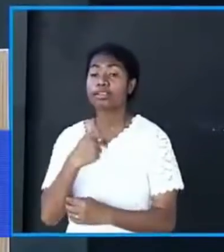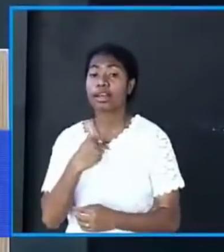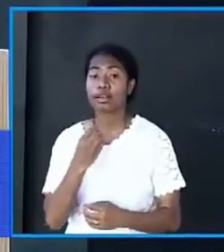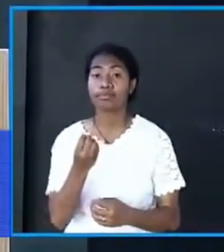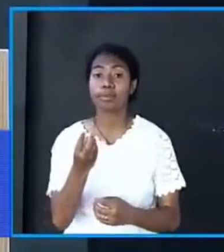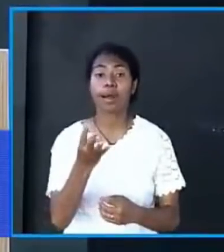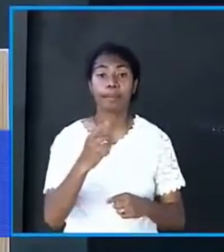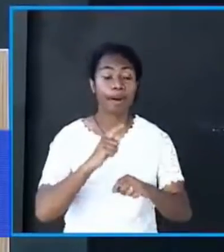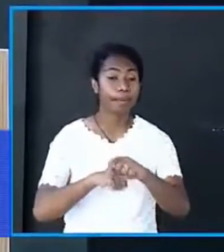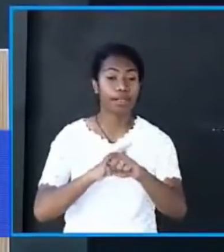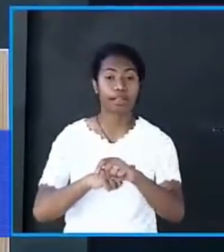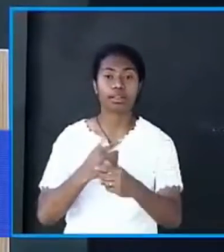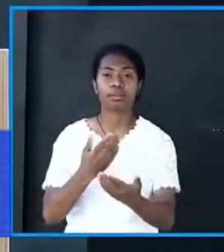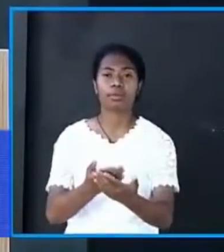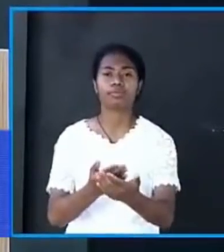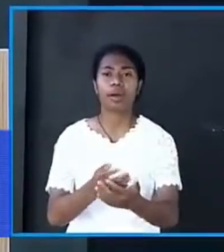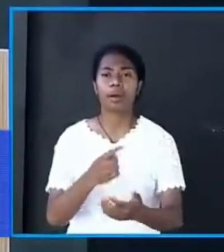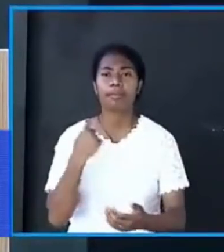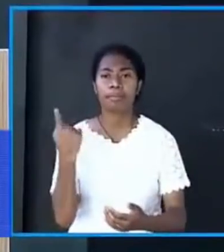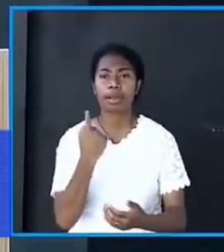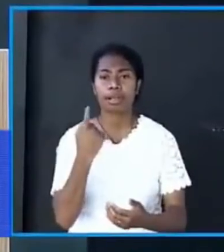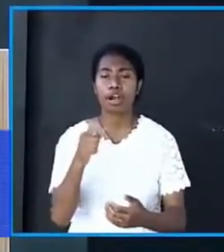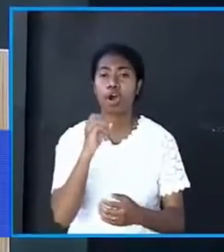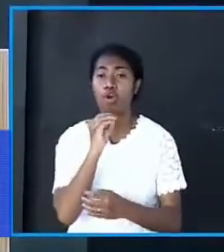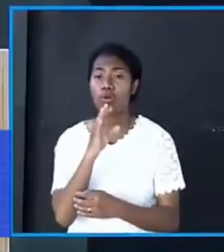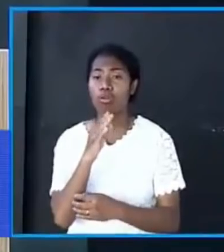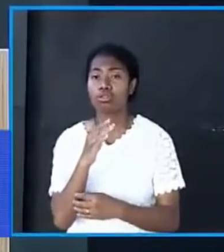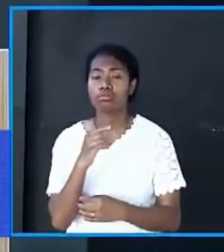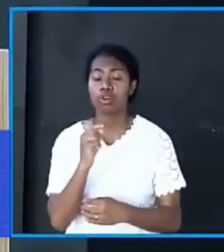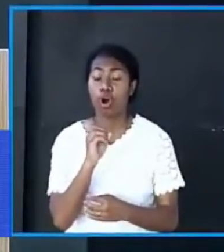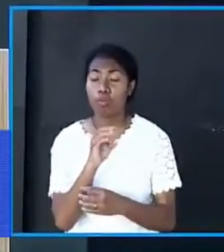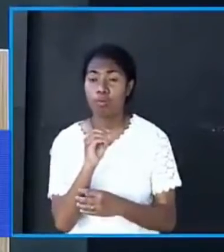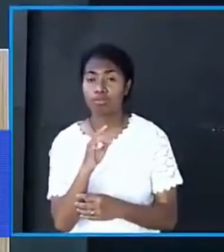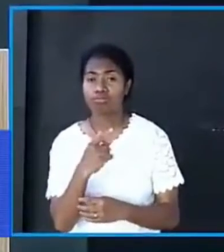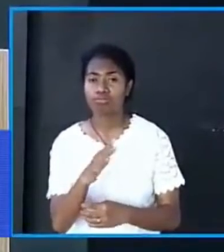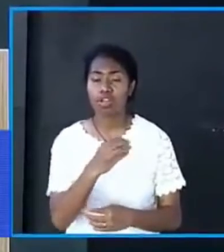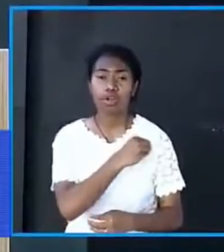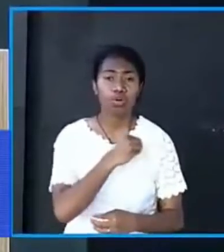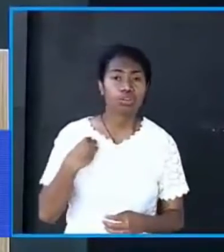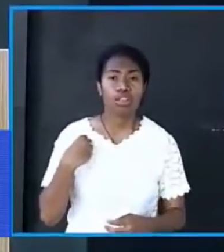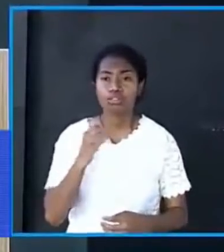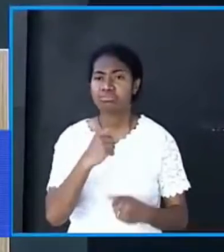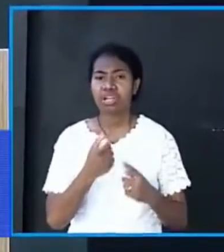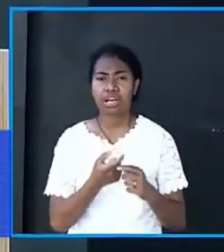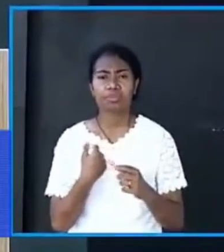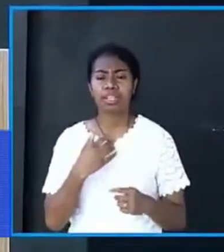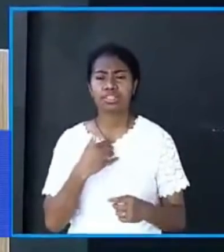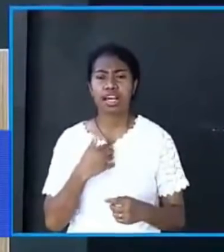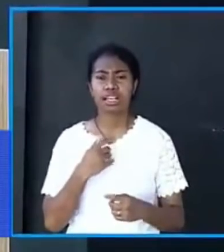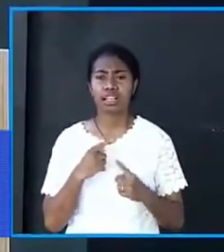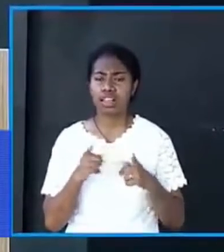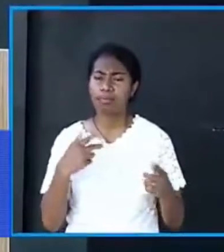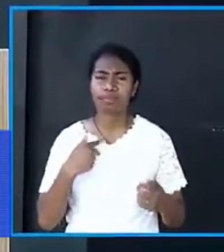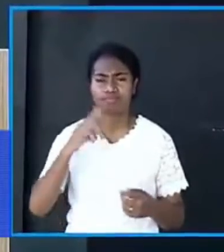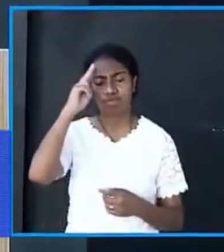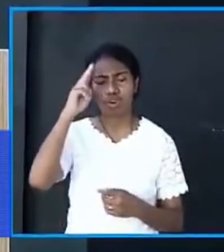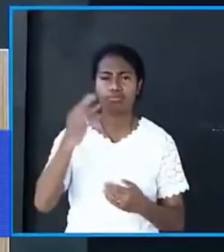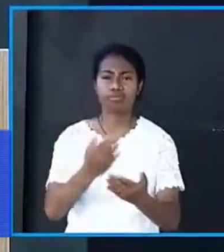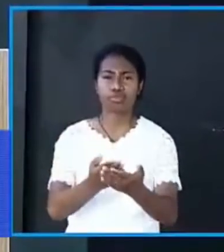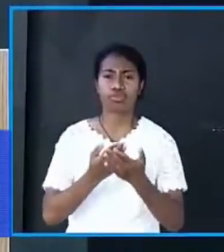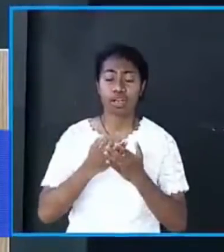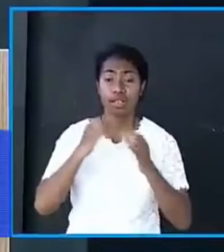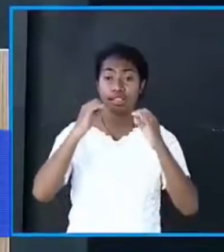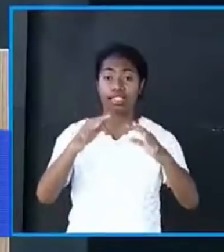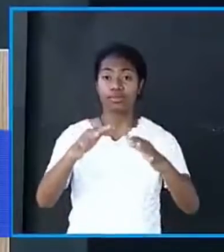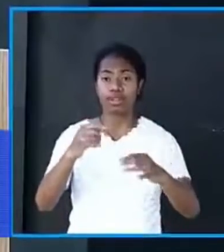lebih baik mereka yang ngomong sebagai dokter dapat saya tapi untuk menunjukkan bahwa Tuhan Cipta telinga kita